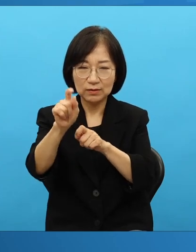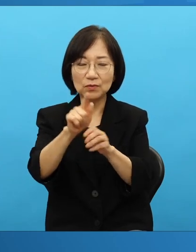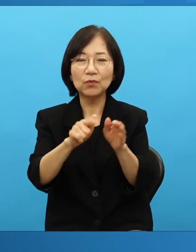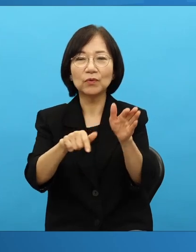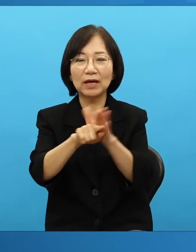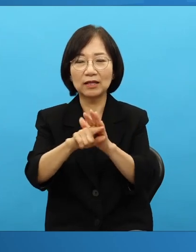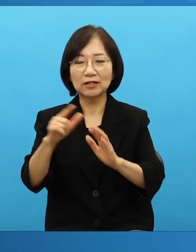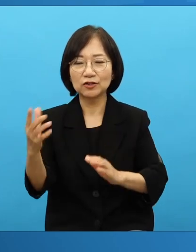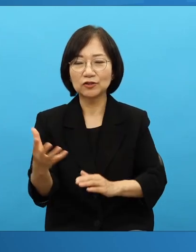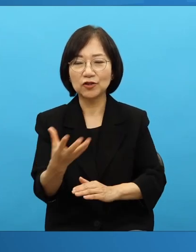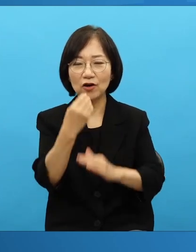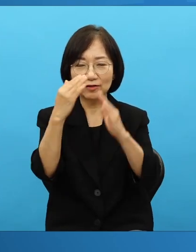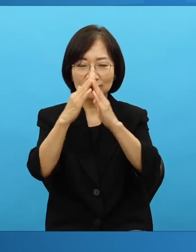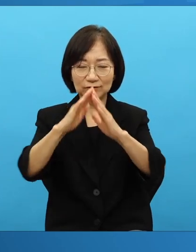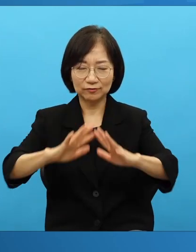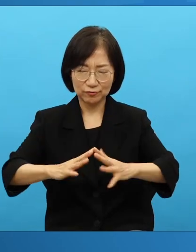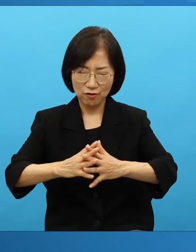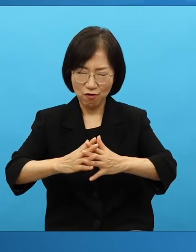要建造能够做三个愿的二十四、二十五永远的圣殿。